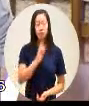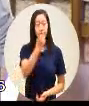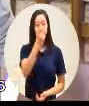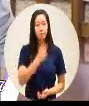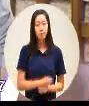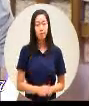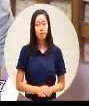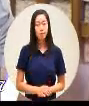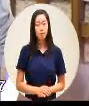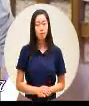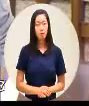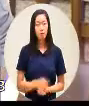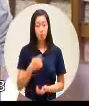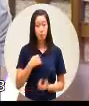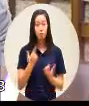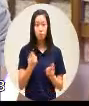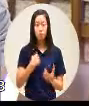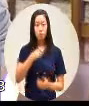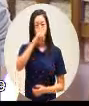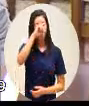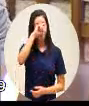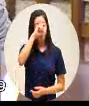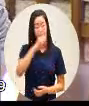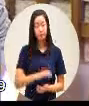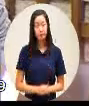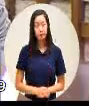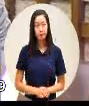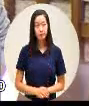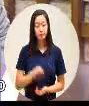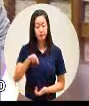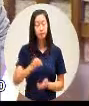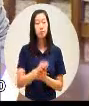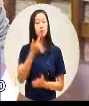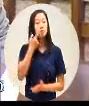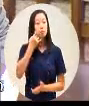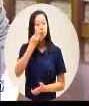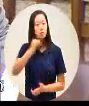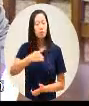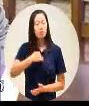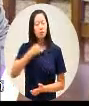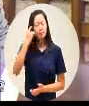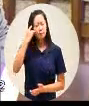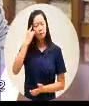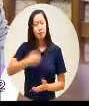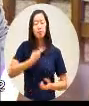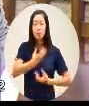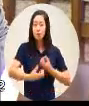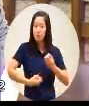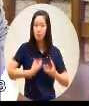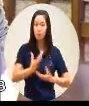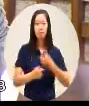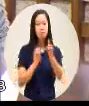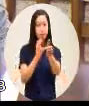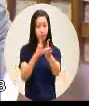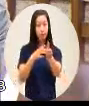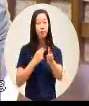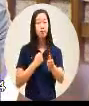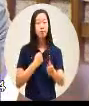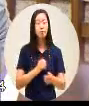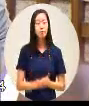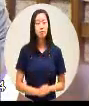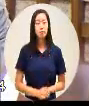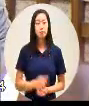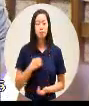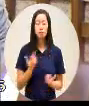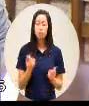已。那我在这边是希望说，把家长的心声也让局长能够多了解，就是说这个部分